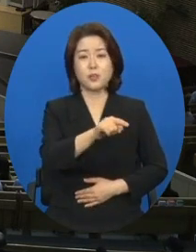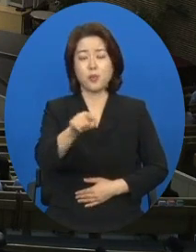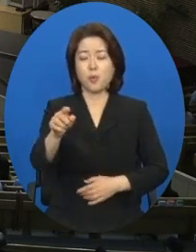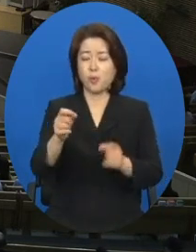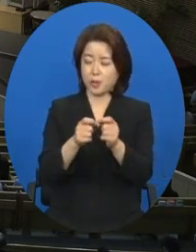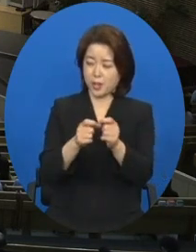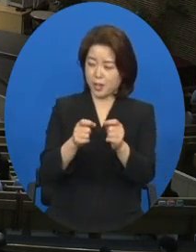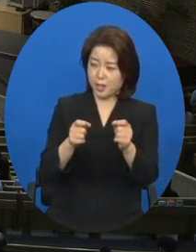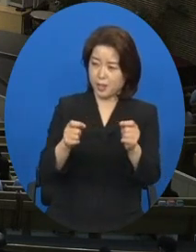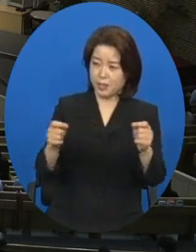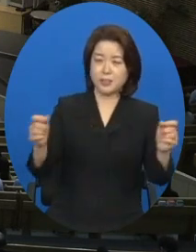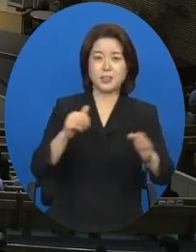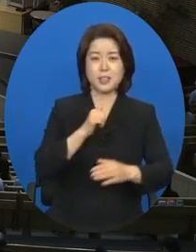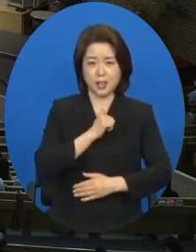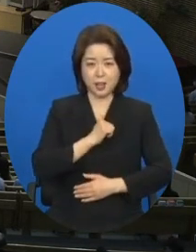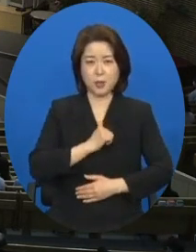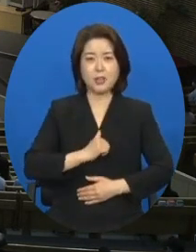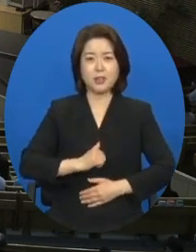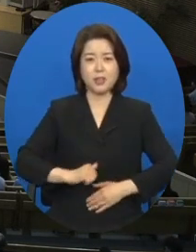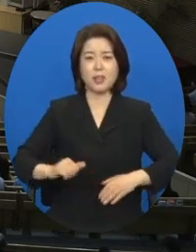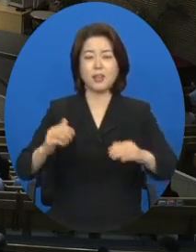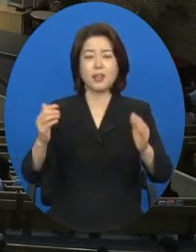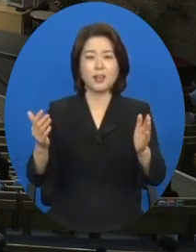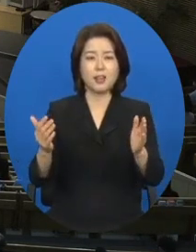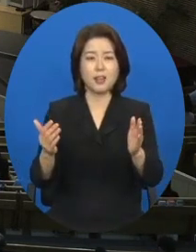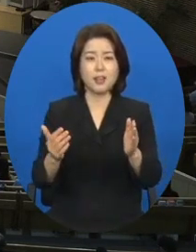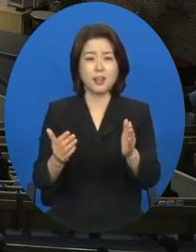저들 오래 참아내.